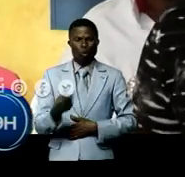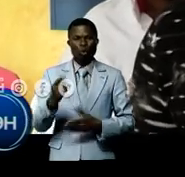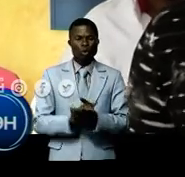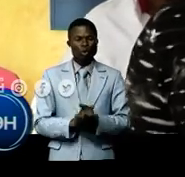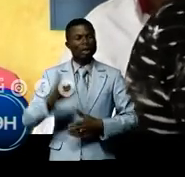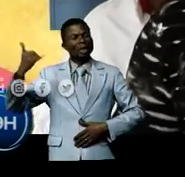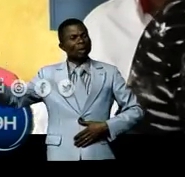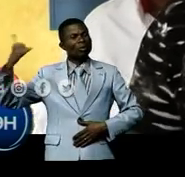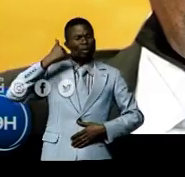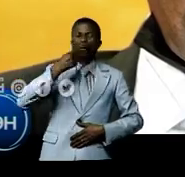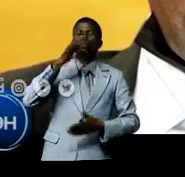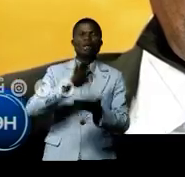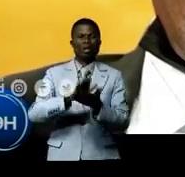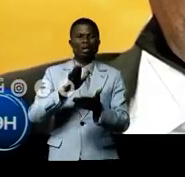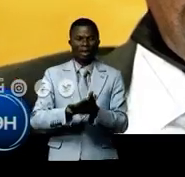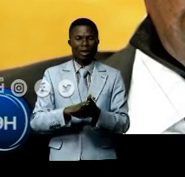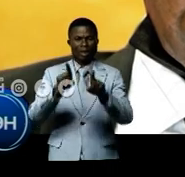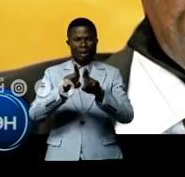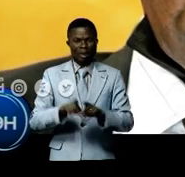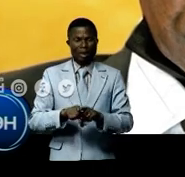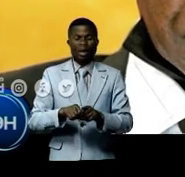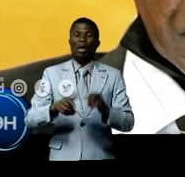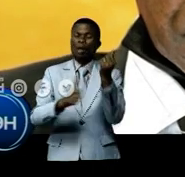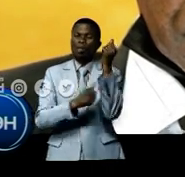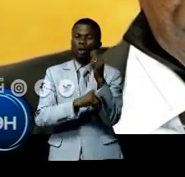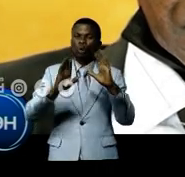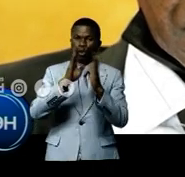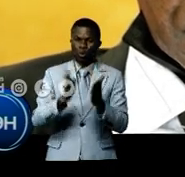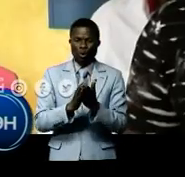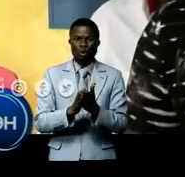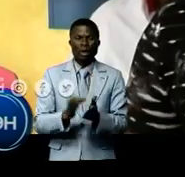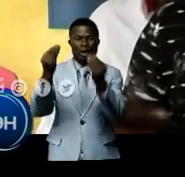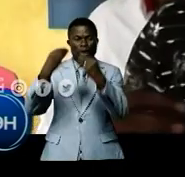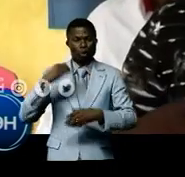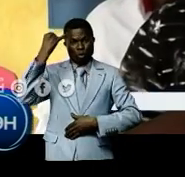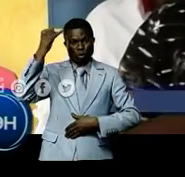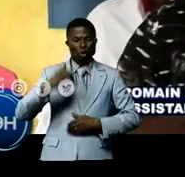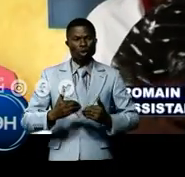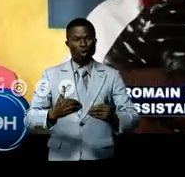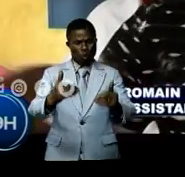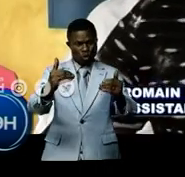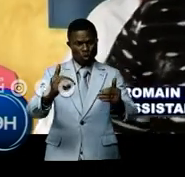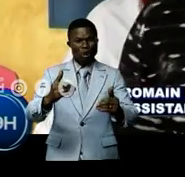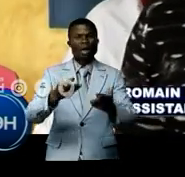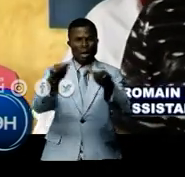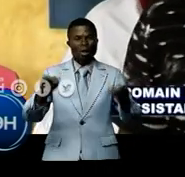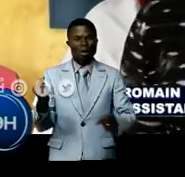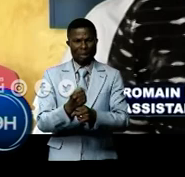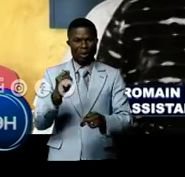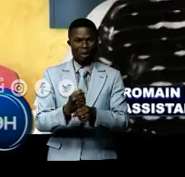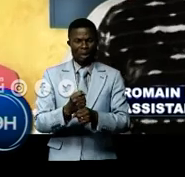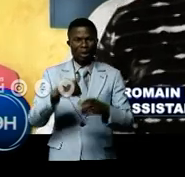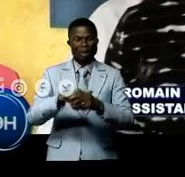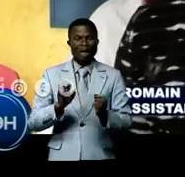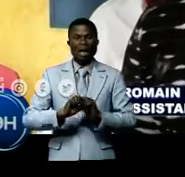de fil, de félicitations, et nos téléspectateurs lui donnent encore des idées pour que vous puissiez élargir le champ d'action dans